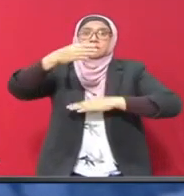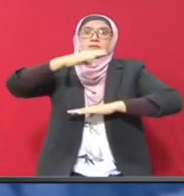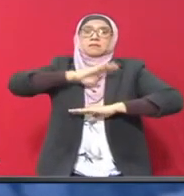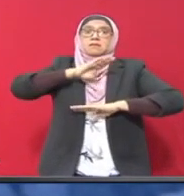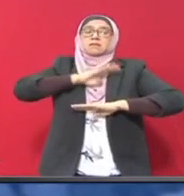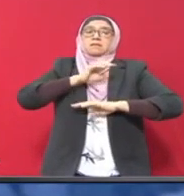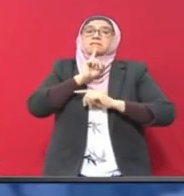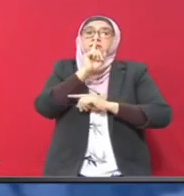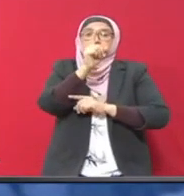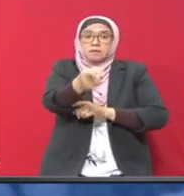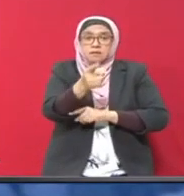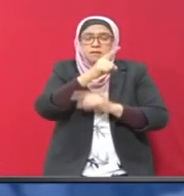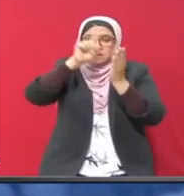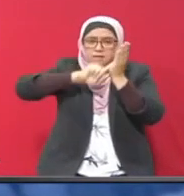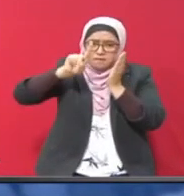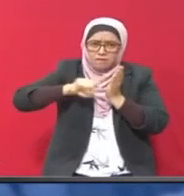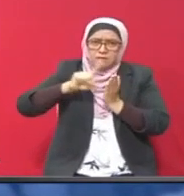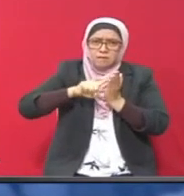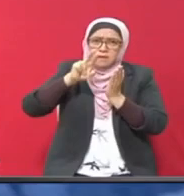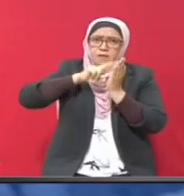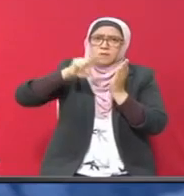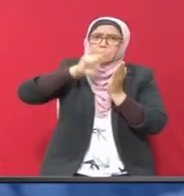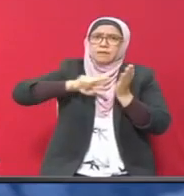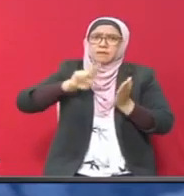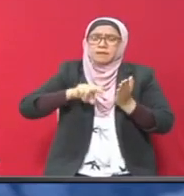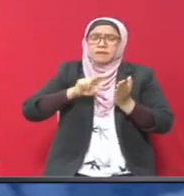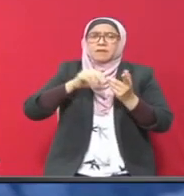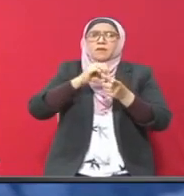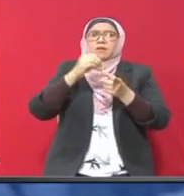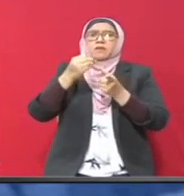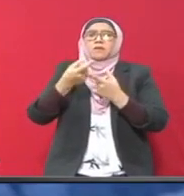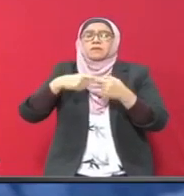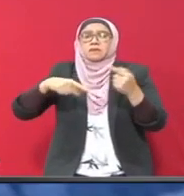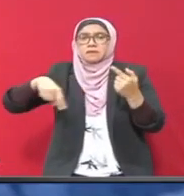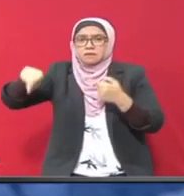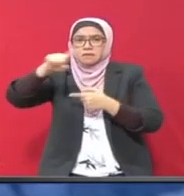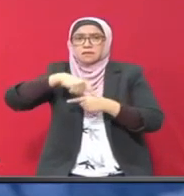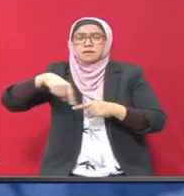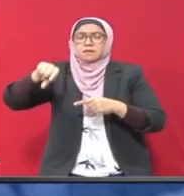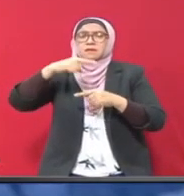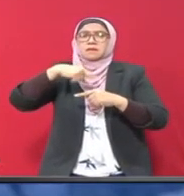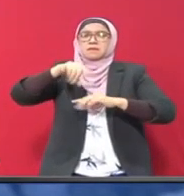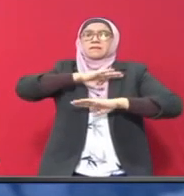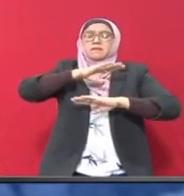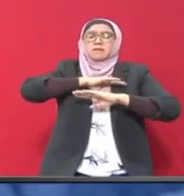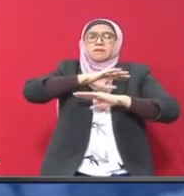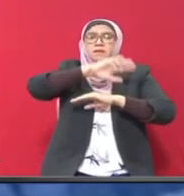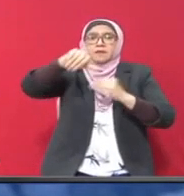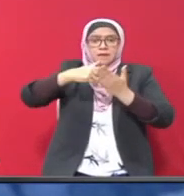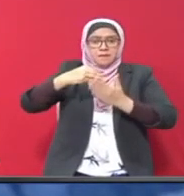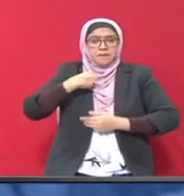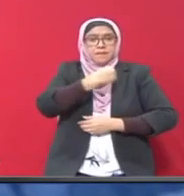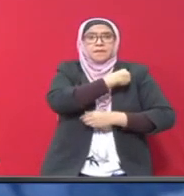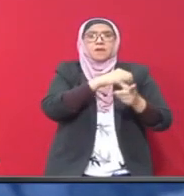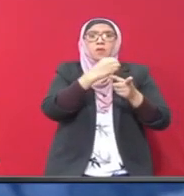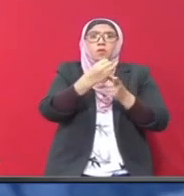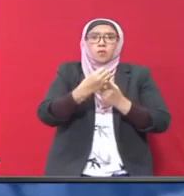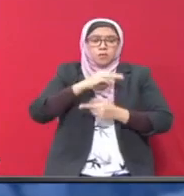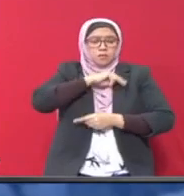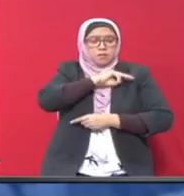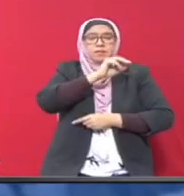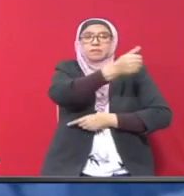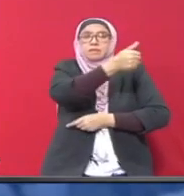reality references To The Collective opinion outside version of the members of the kabinet ojo opini